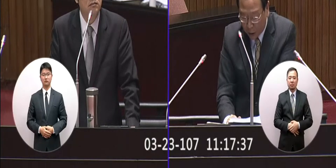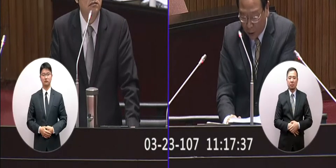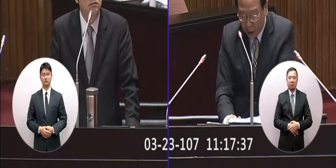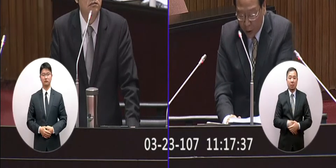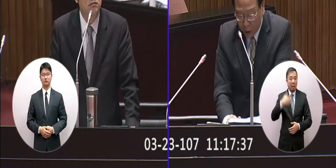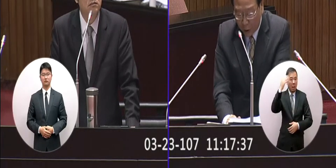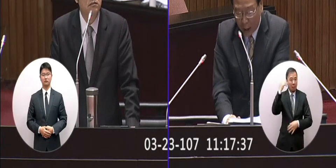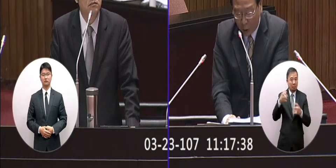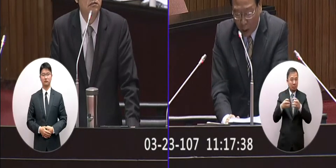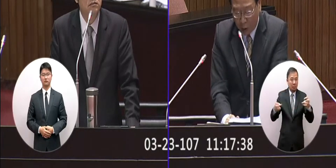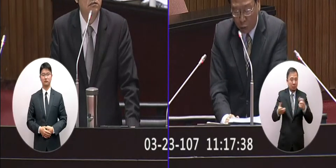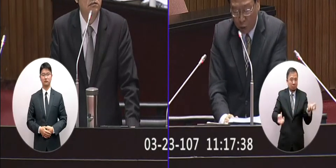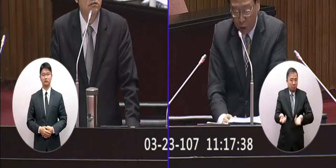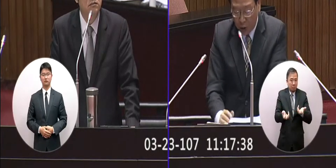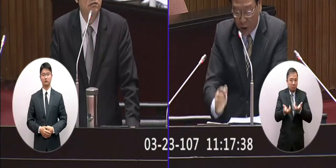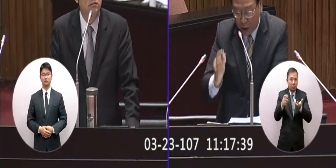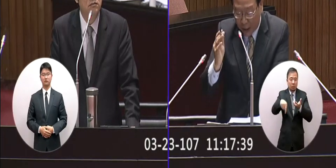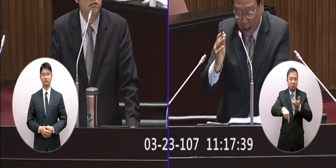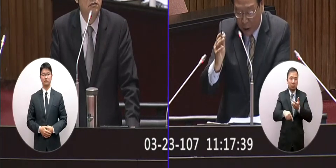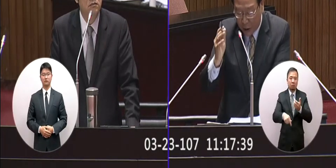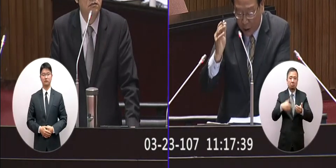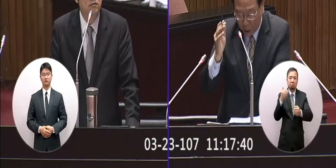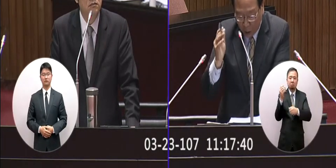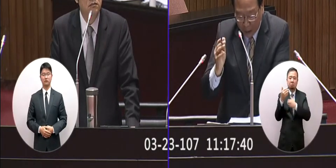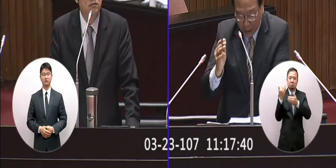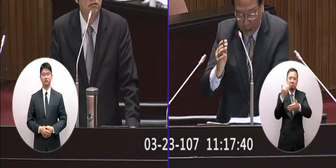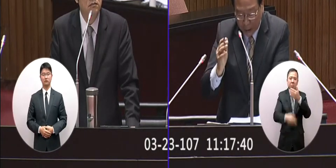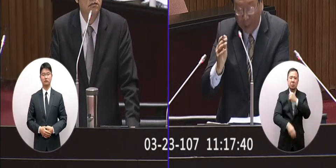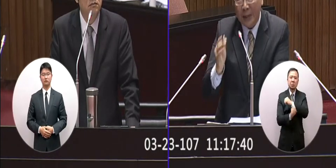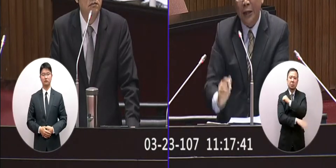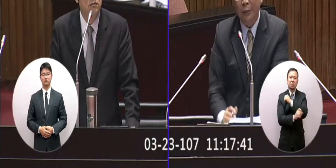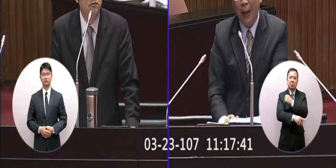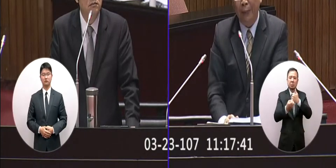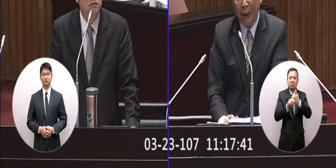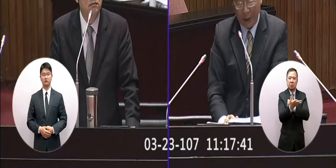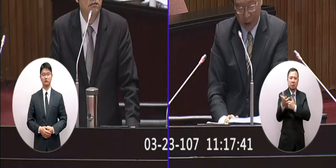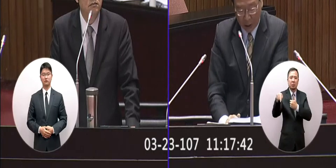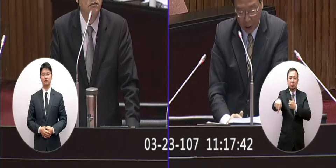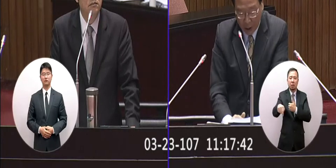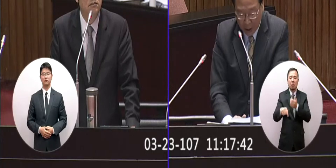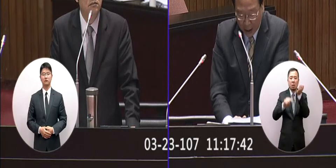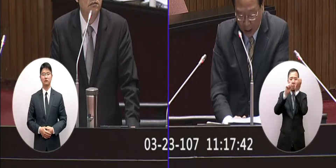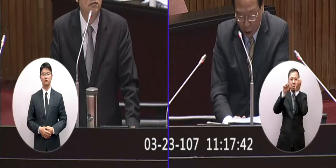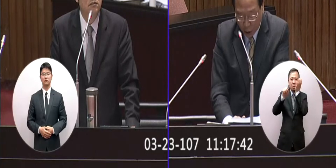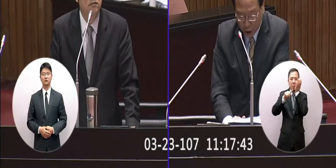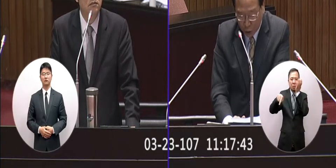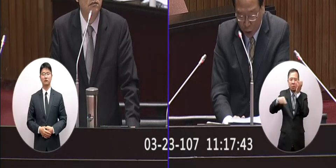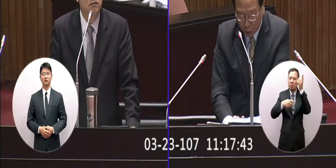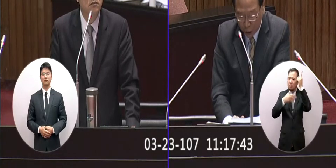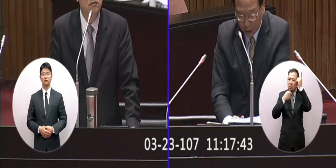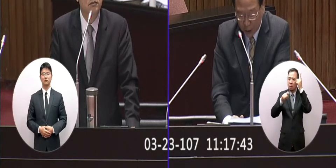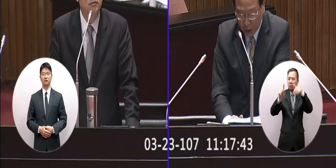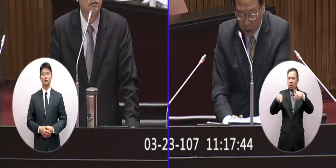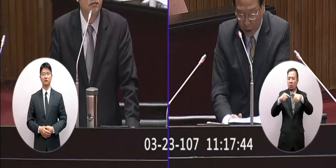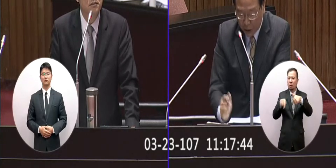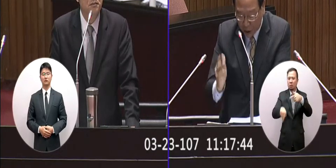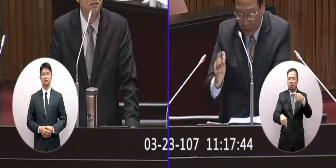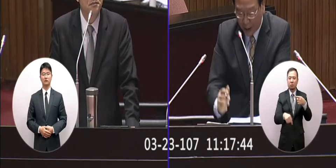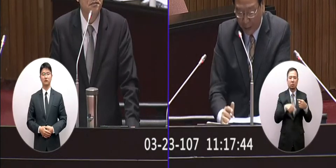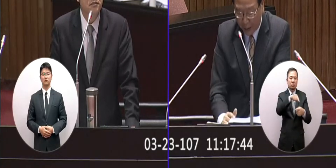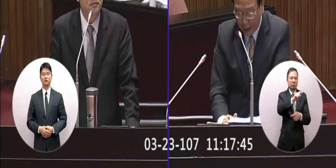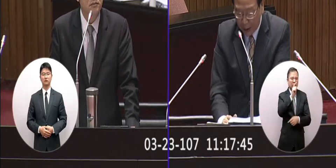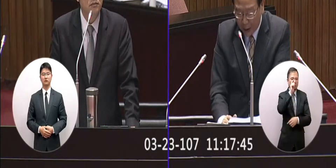个硫氧化物是天然气发电的138倍哦，那空气悬浮力